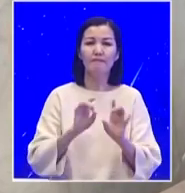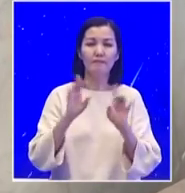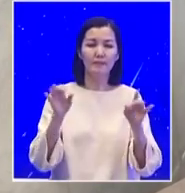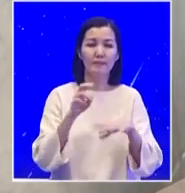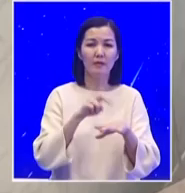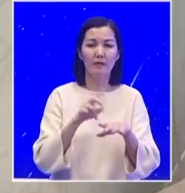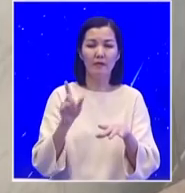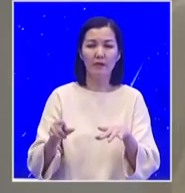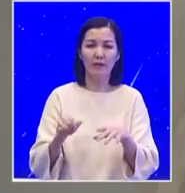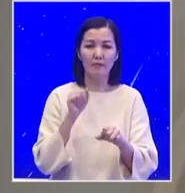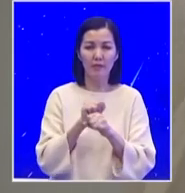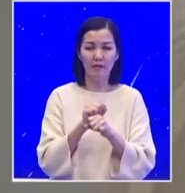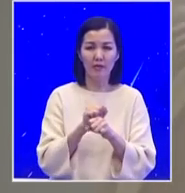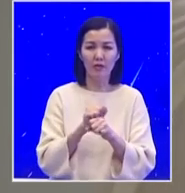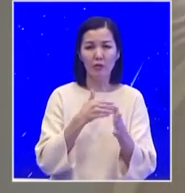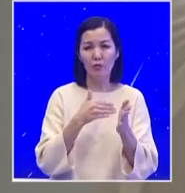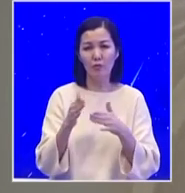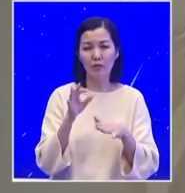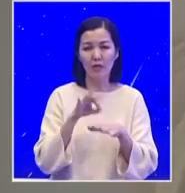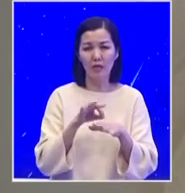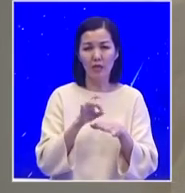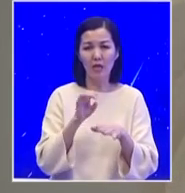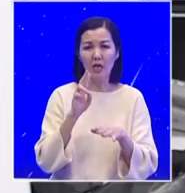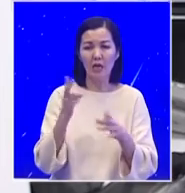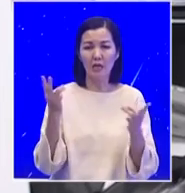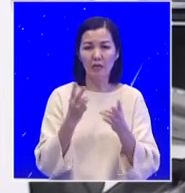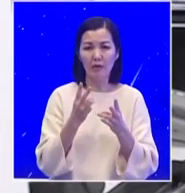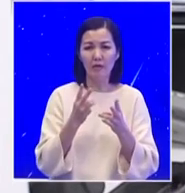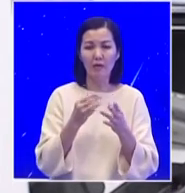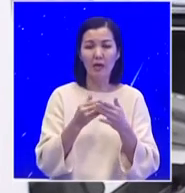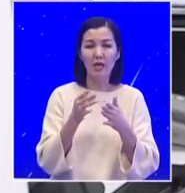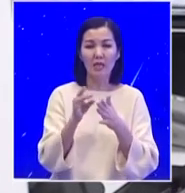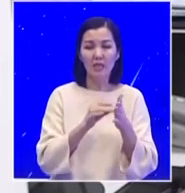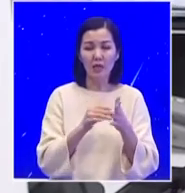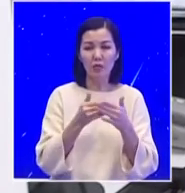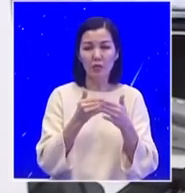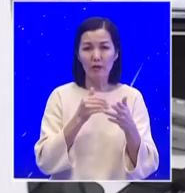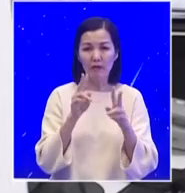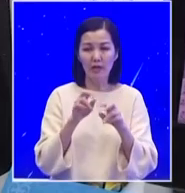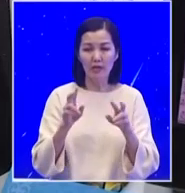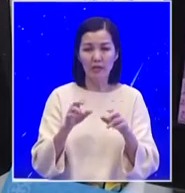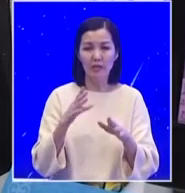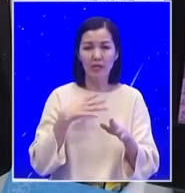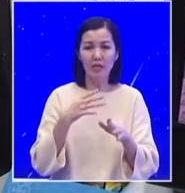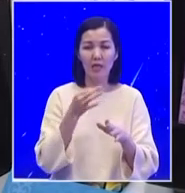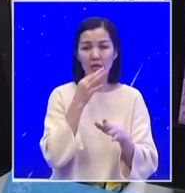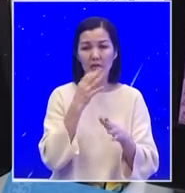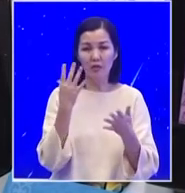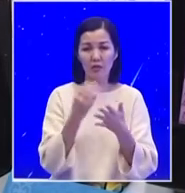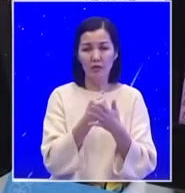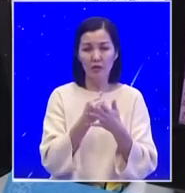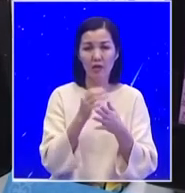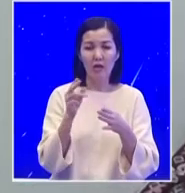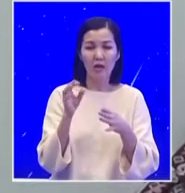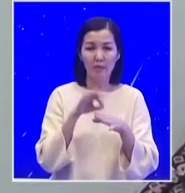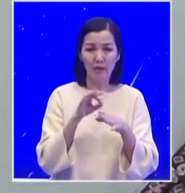для предотвращения развития злокачественной опухоли необходимо своевременно проходить профилактический осмотр. Раннюю диагностику